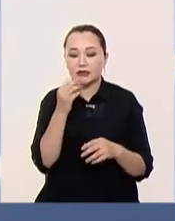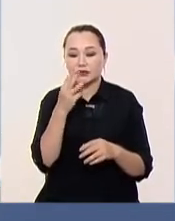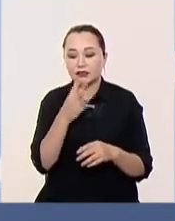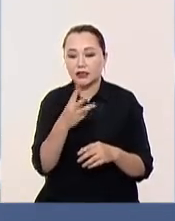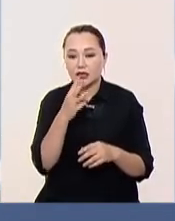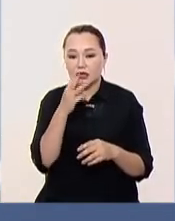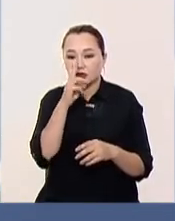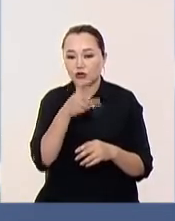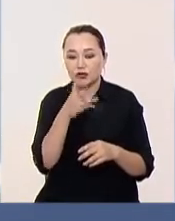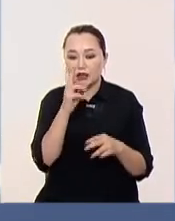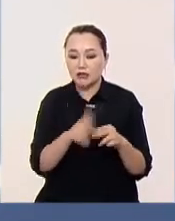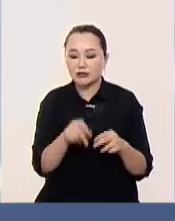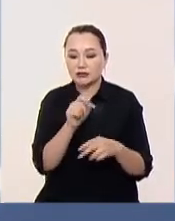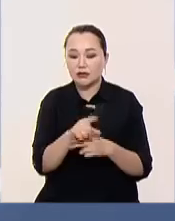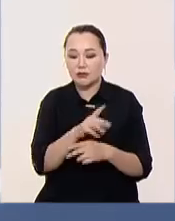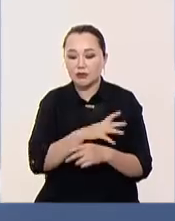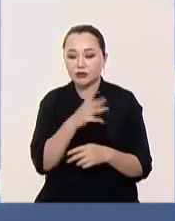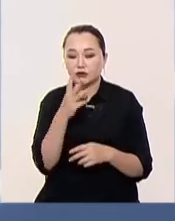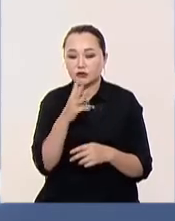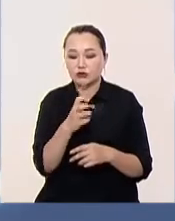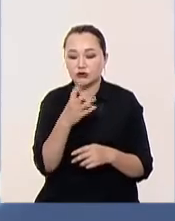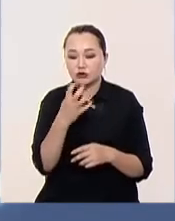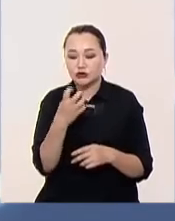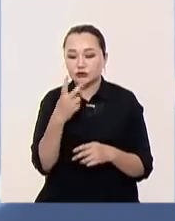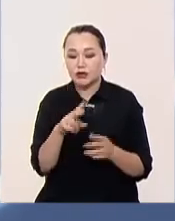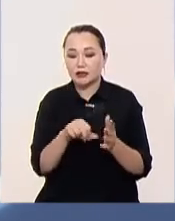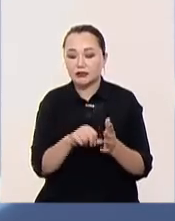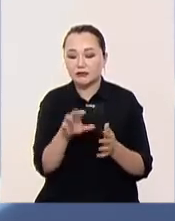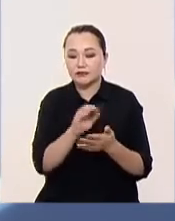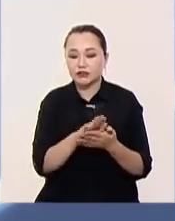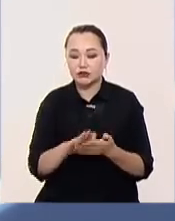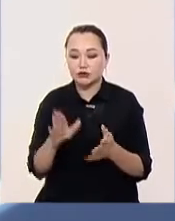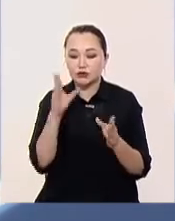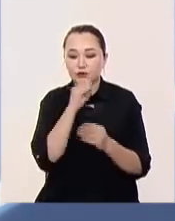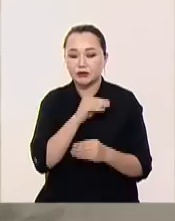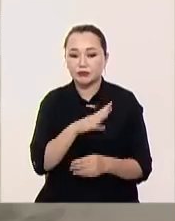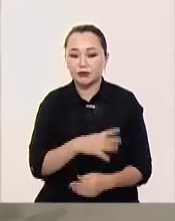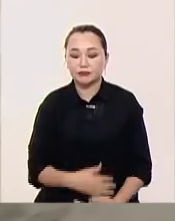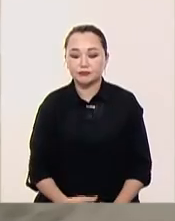Ал осыған дейін мамандар 426 гектар жерге рекультивизация жасап үлгеріпті.